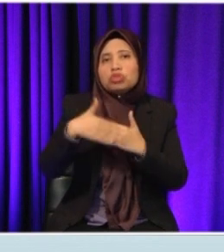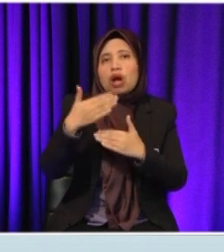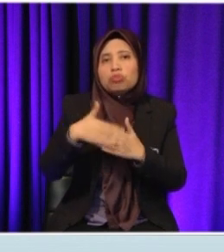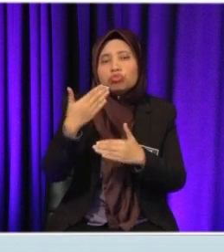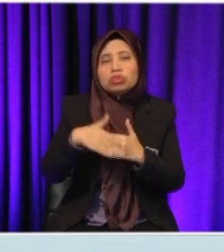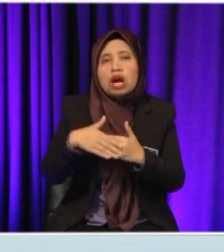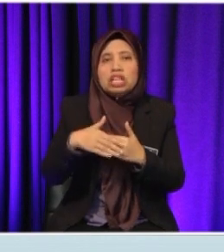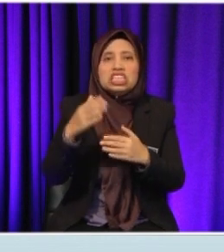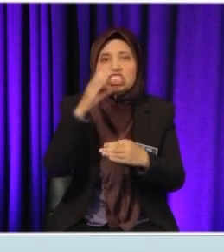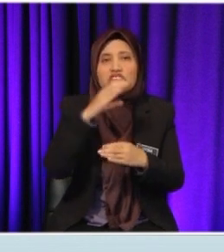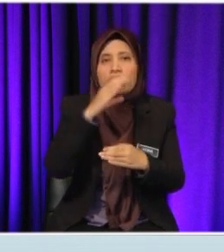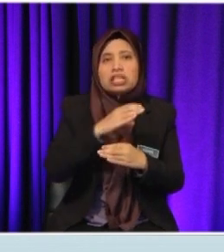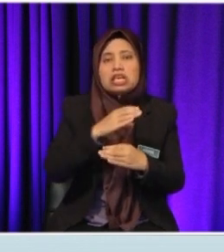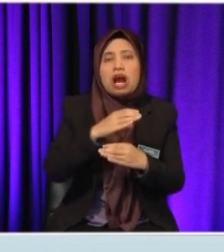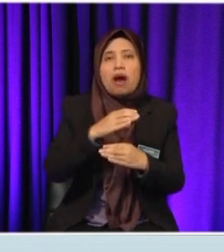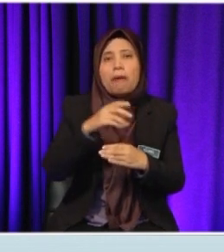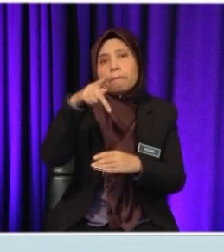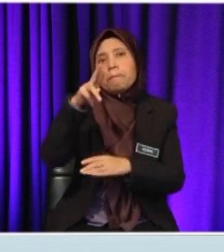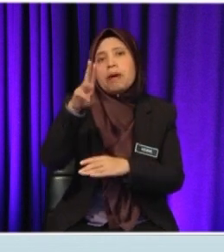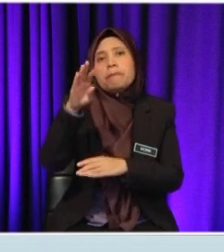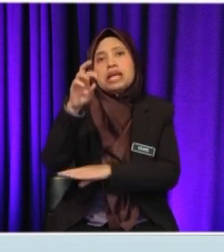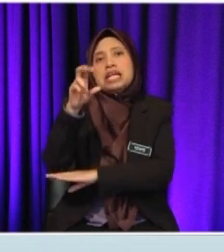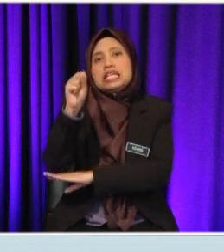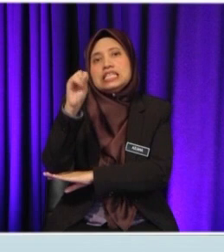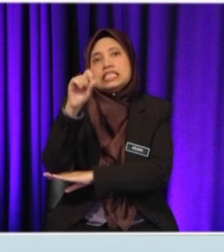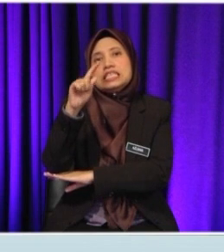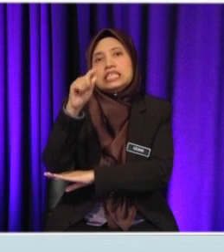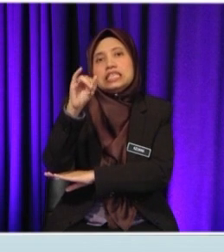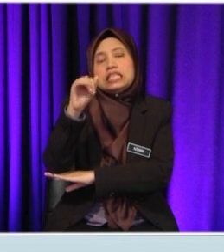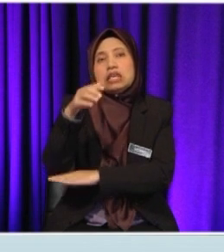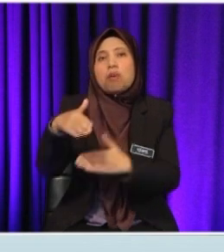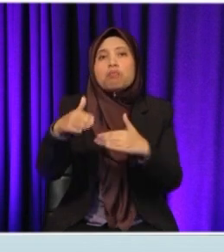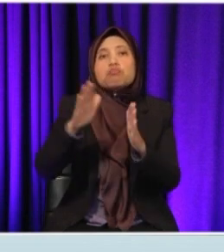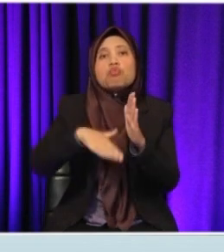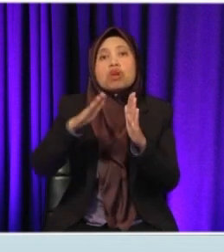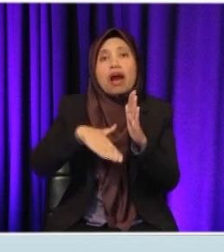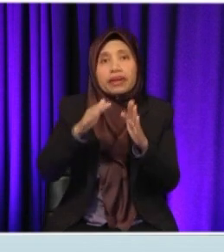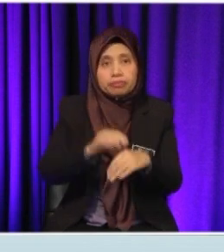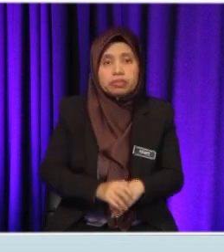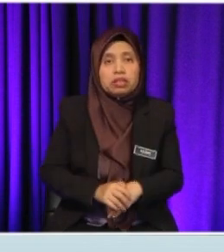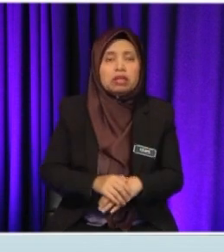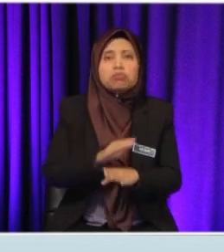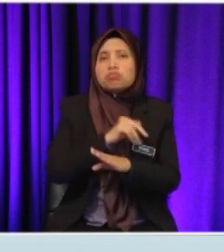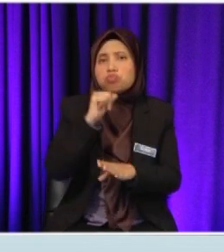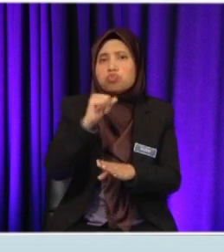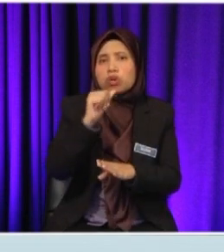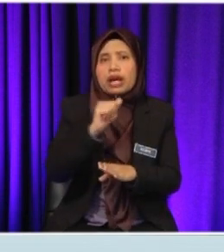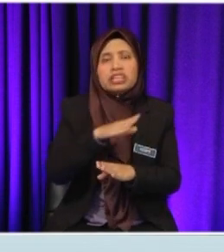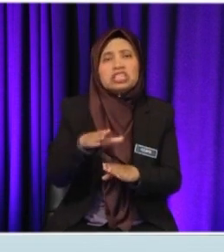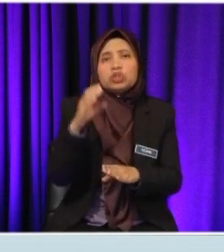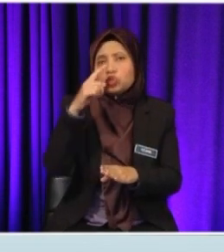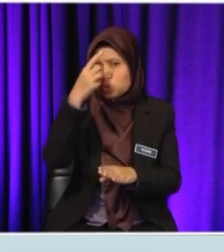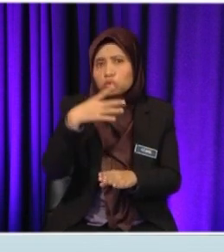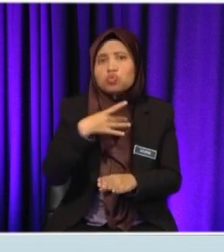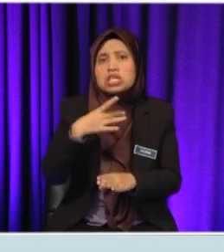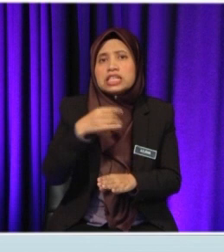publisisi murahan oleh peguam KTN itu sendiri. Kemudian seorang yang tidak bersikap materialistik, iaitu perlu ditegakkan hal ini bukan